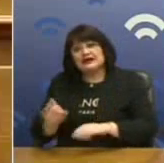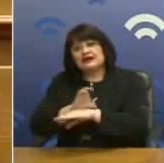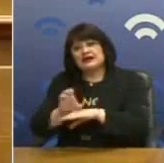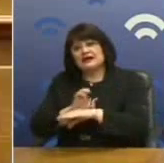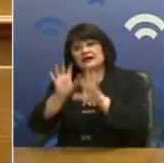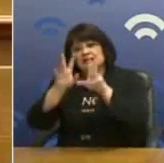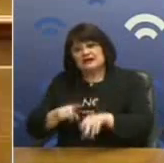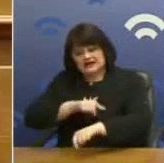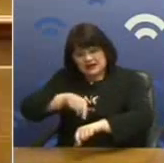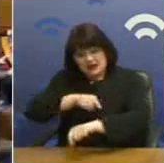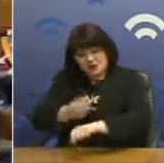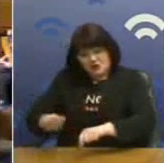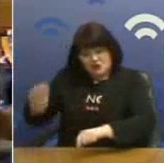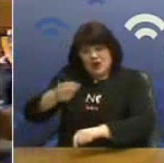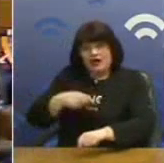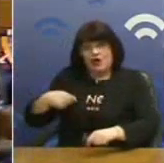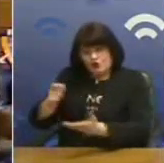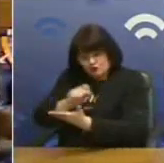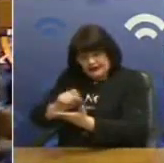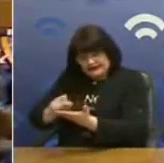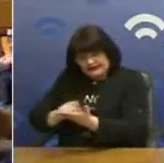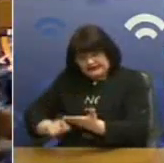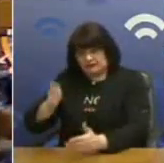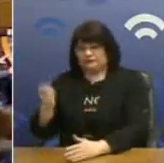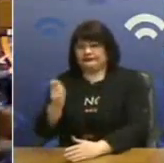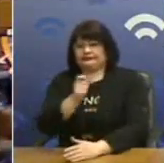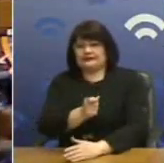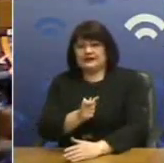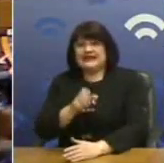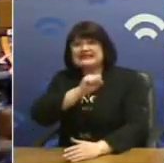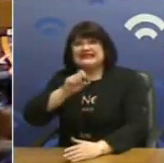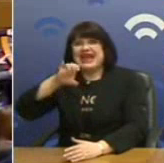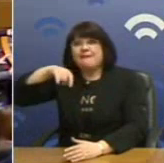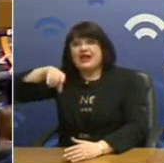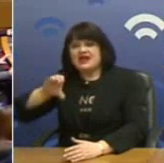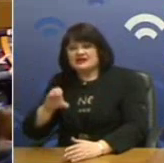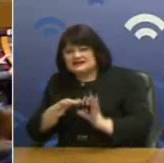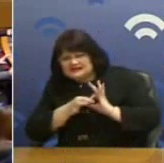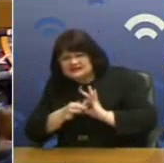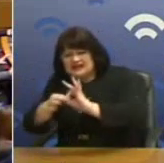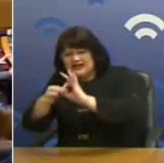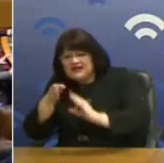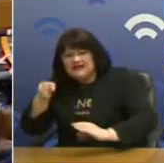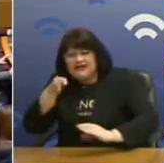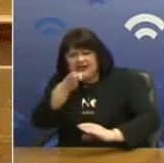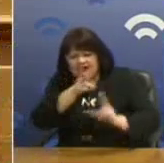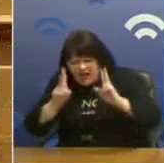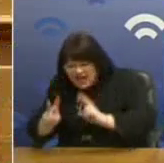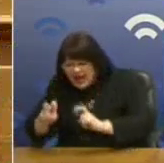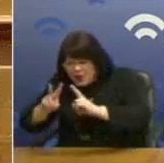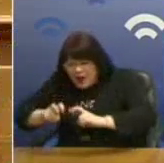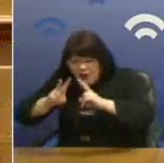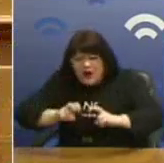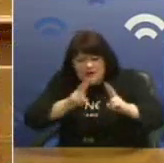τους εργοδότες και χάρη στους διαρκείς ελέγχους του ΣΕΠΕ. Και έχετε το δράσος τώρα να ενοχοποιείτε και